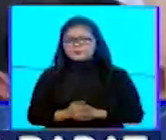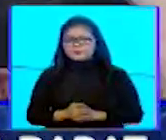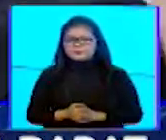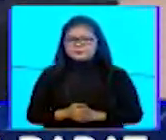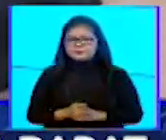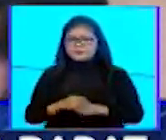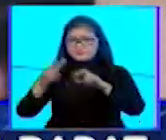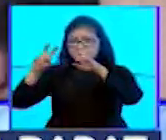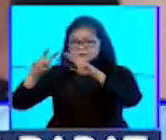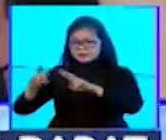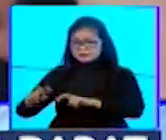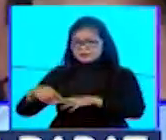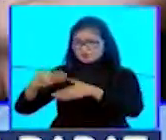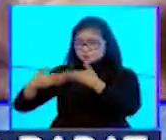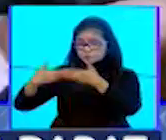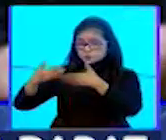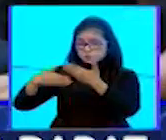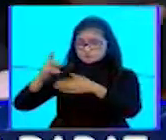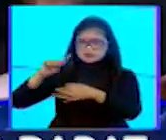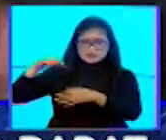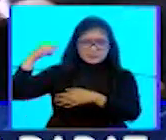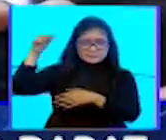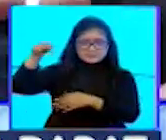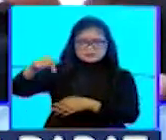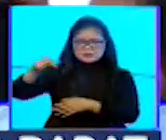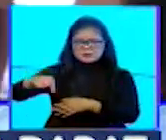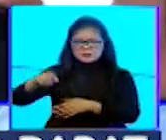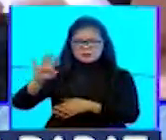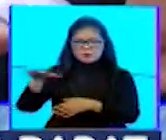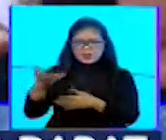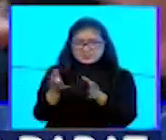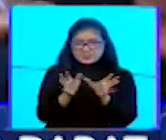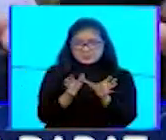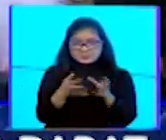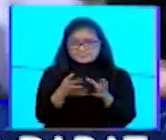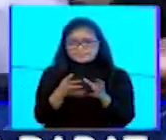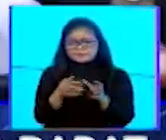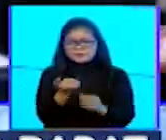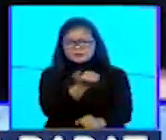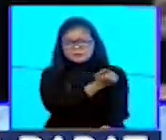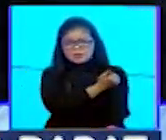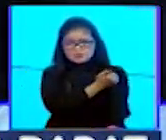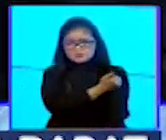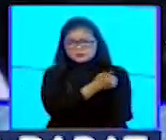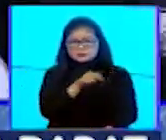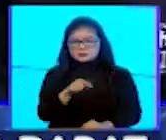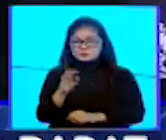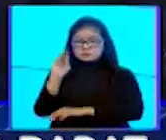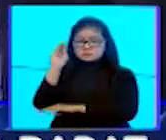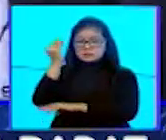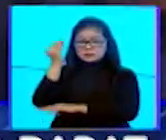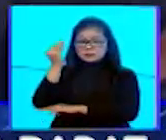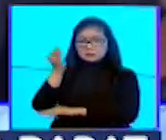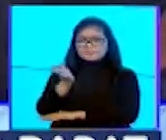secara intensif pun masih terus dilakukan oleh unit 1 narkoba Polres Metro Jakarta Barat di bawah kepemimpinan